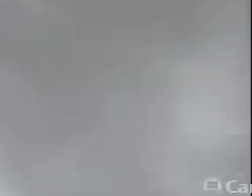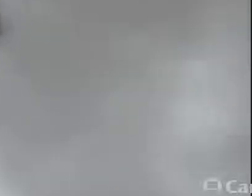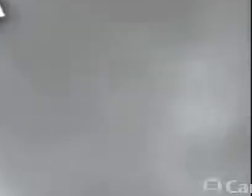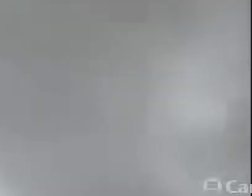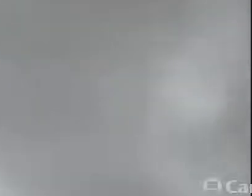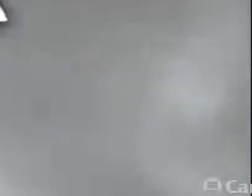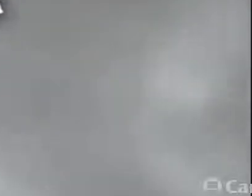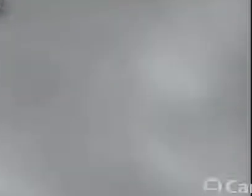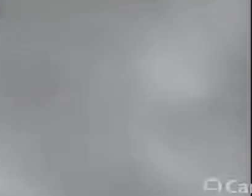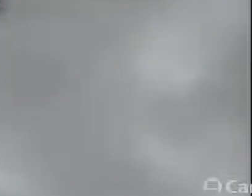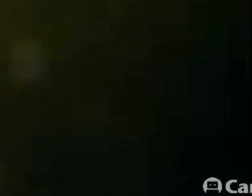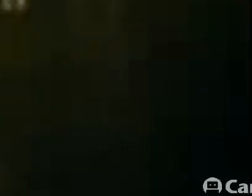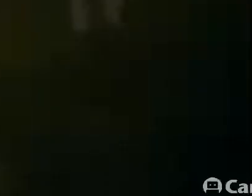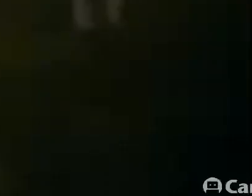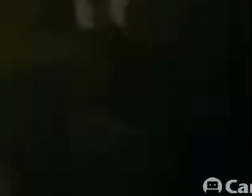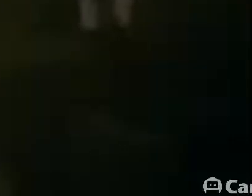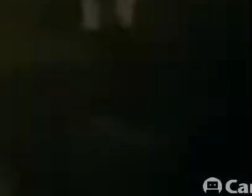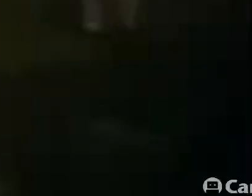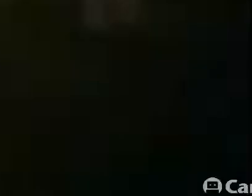di Indonesia